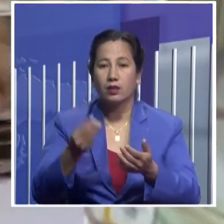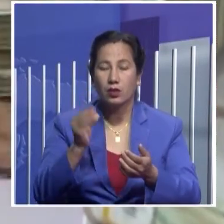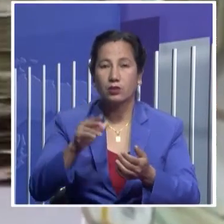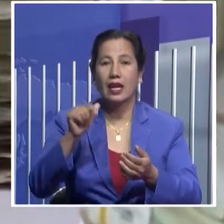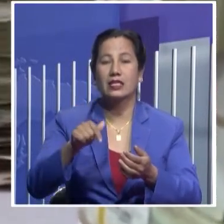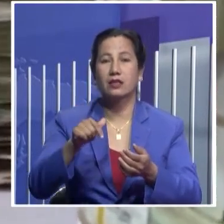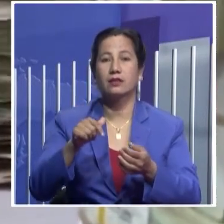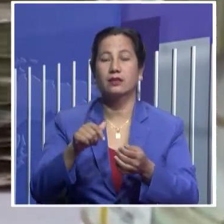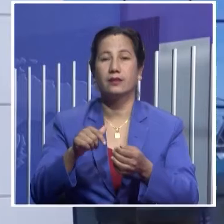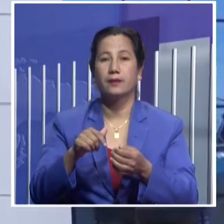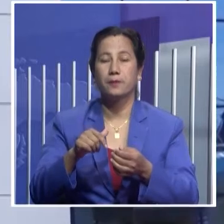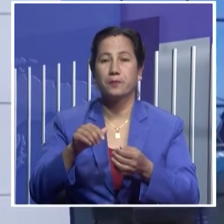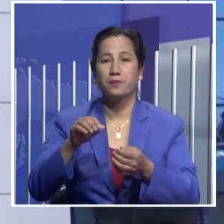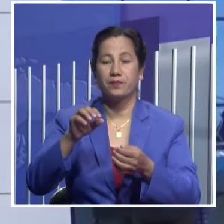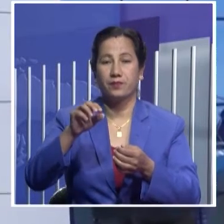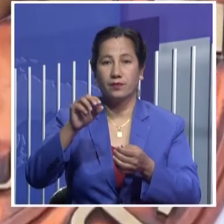आज